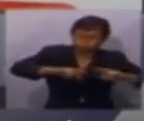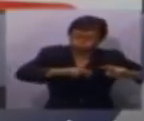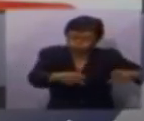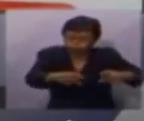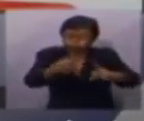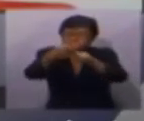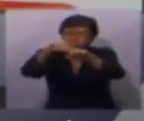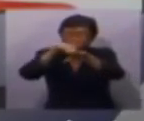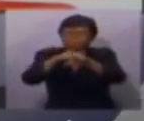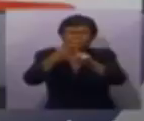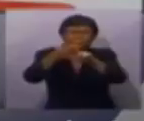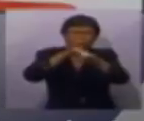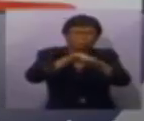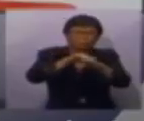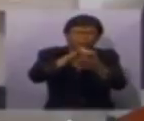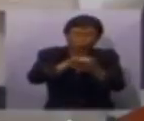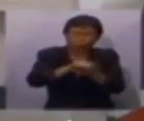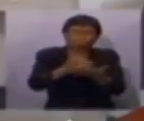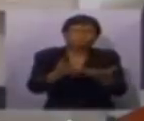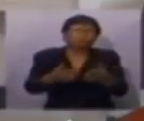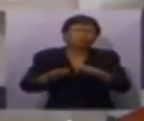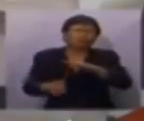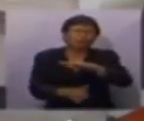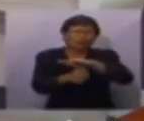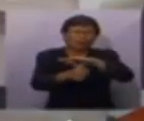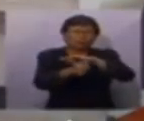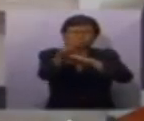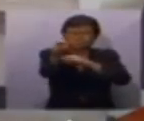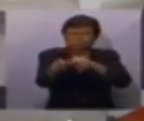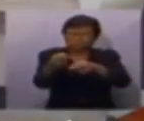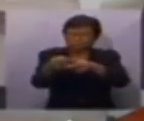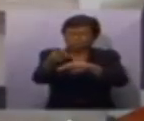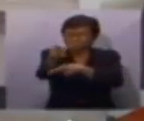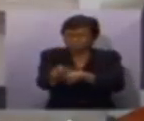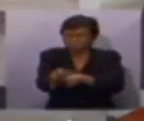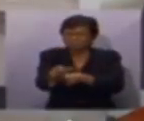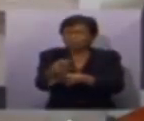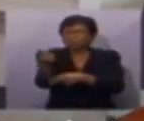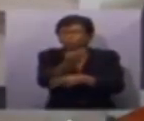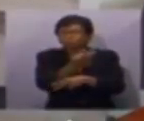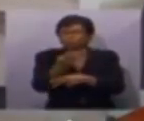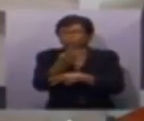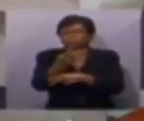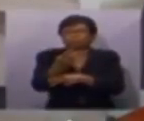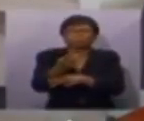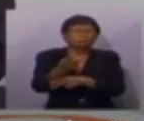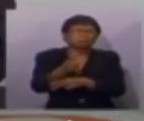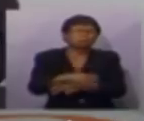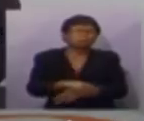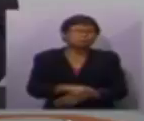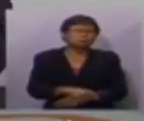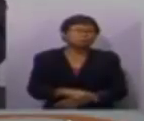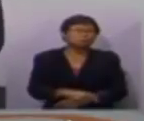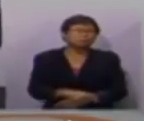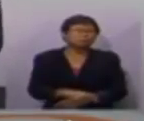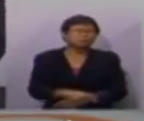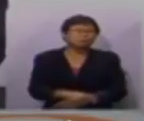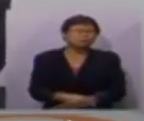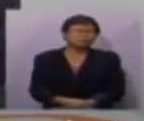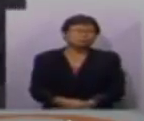kesan perkara itu ke atas pencalonan yang diletakkan oleh kedua-dua pihak. Ya.